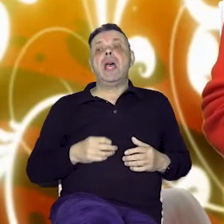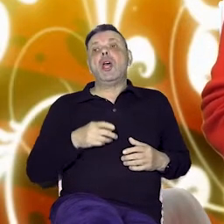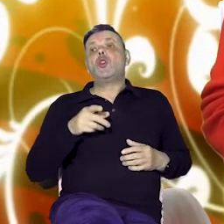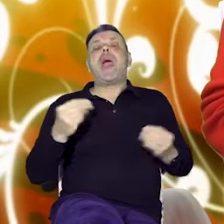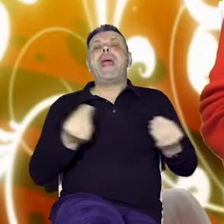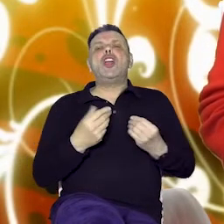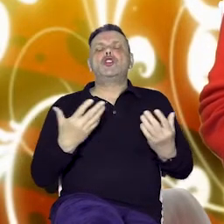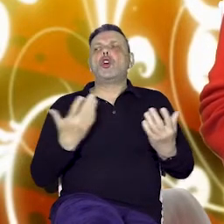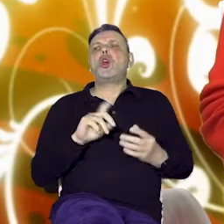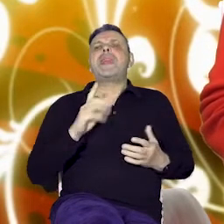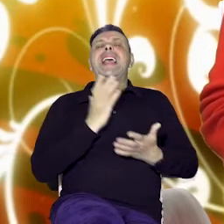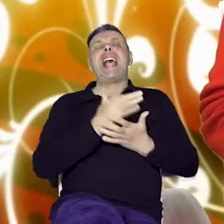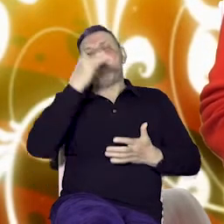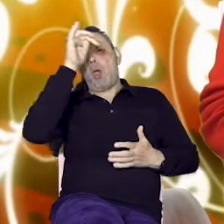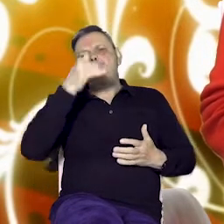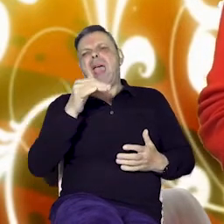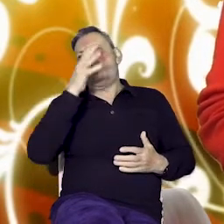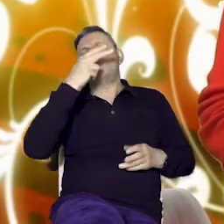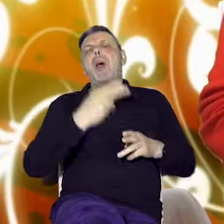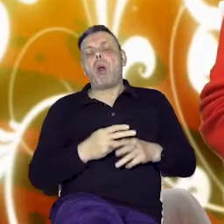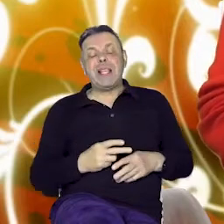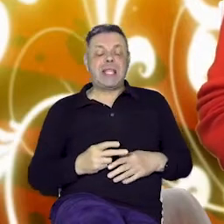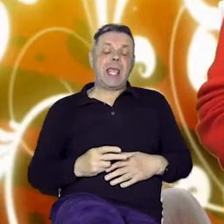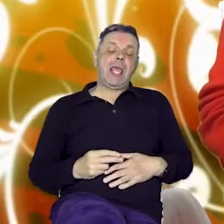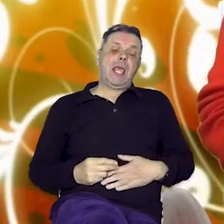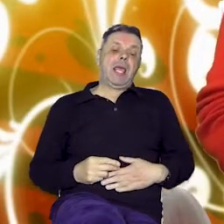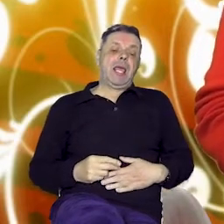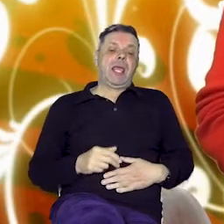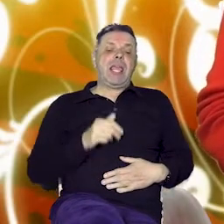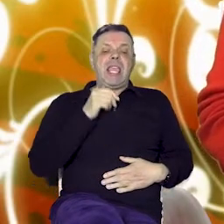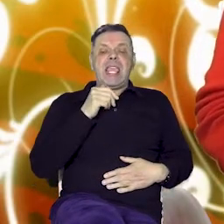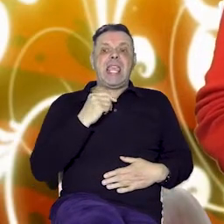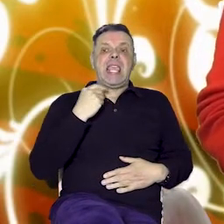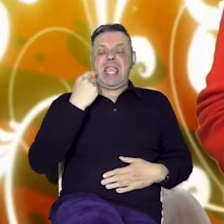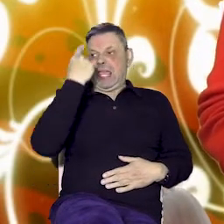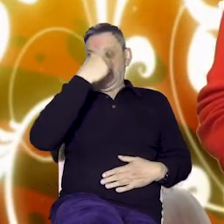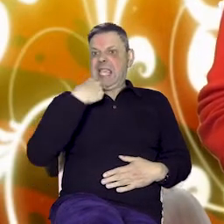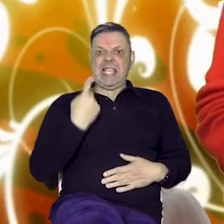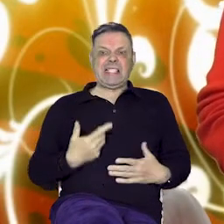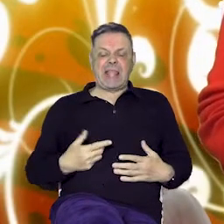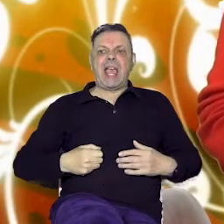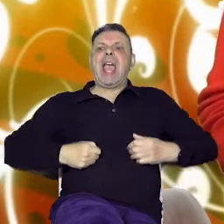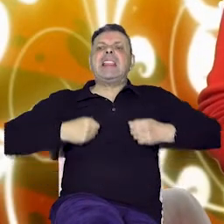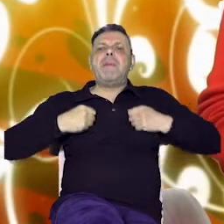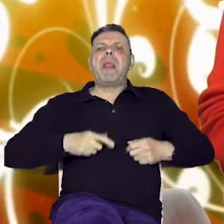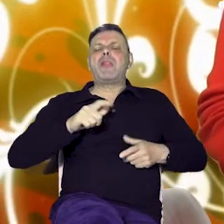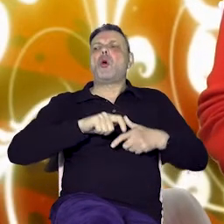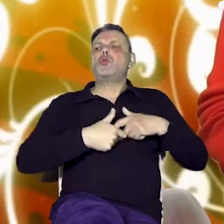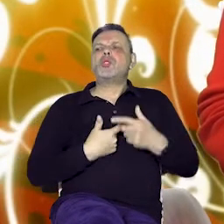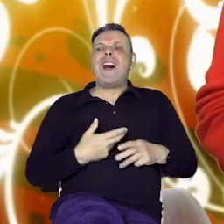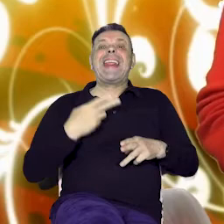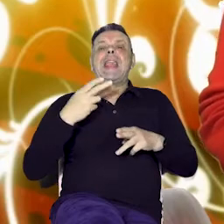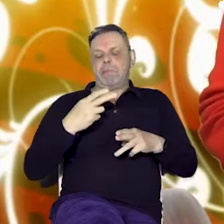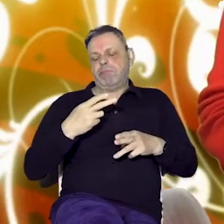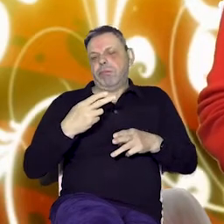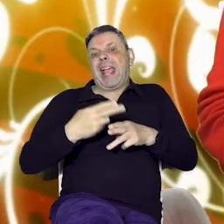samo ime neke ružne bolesti i samo izgled znači debljina, to su stvari kliničke